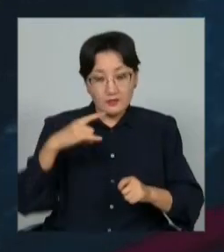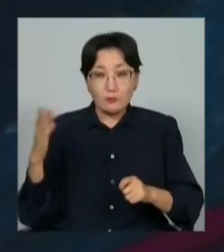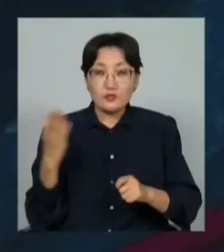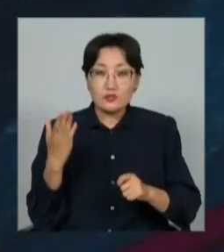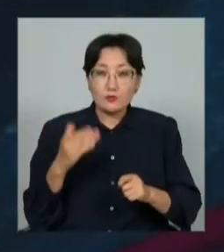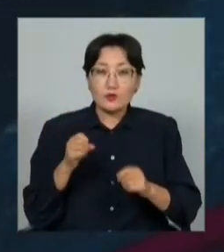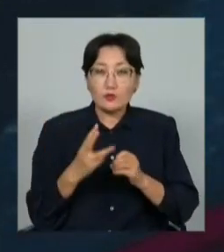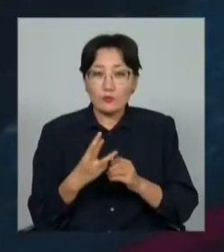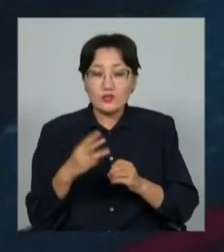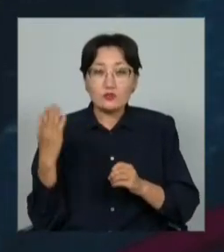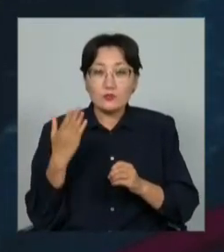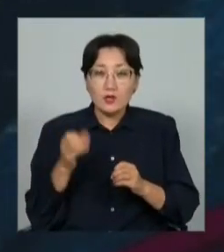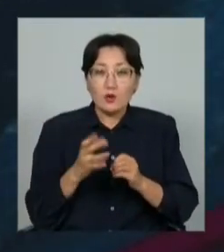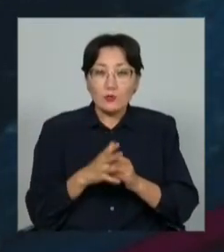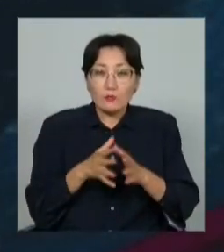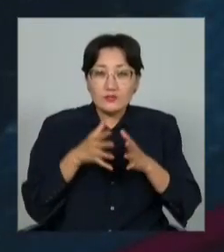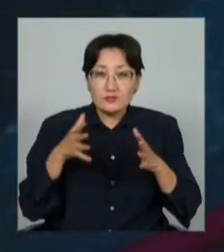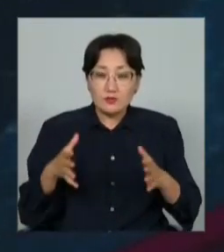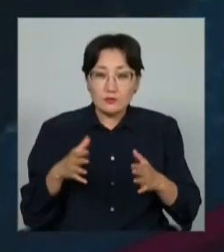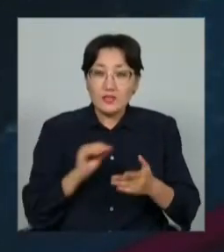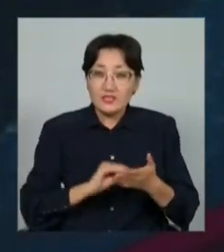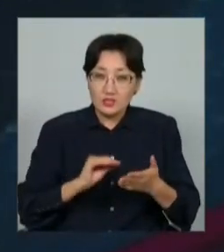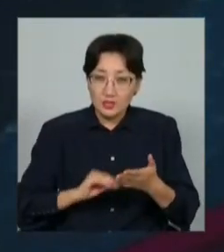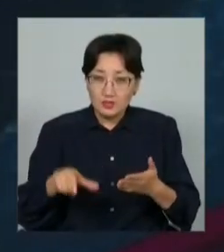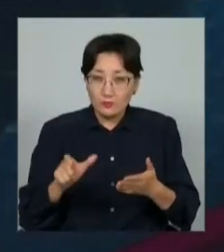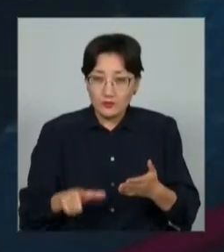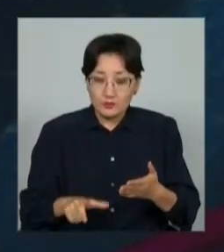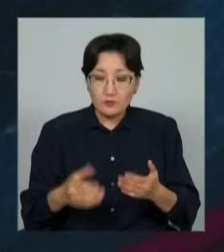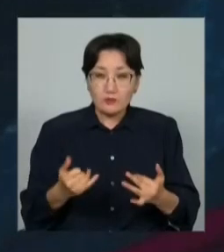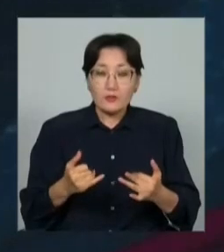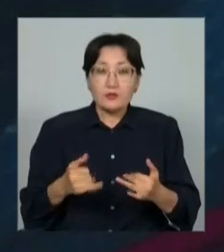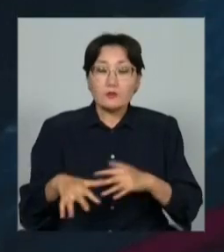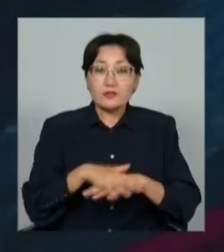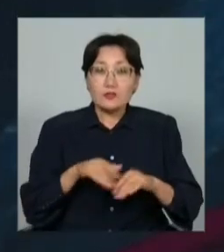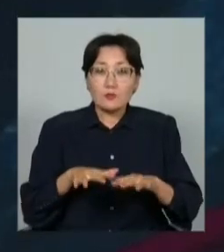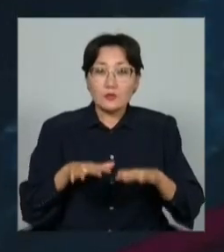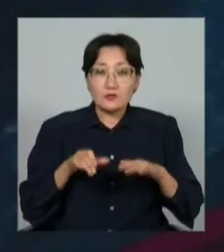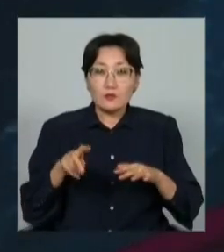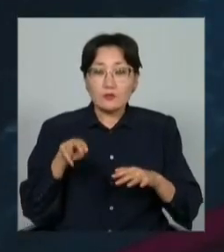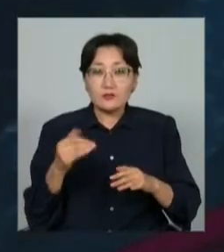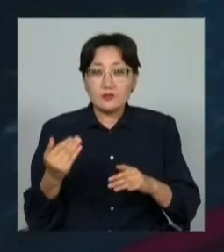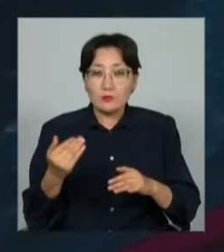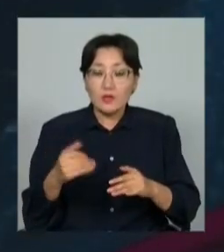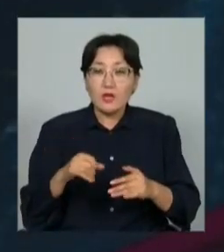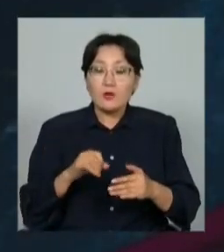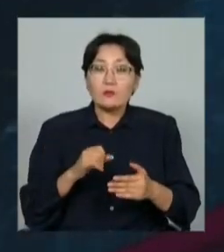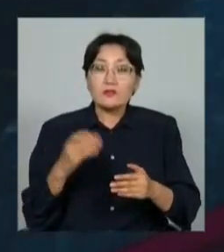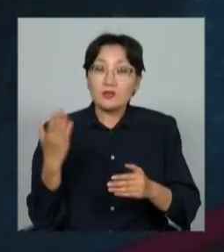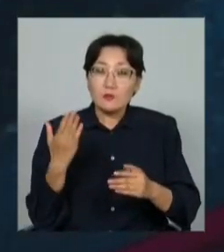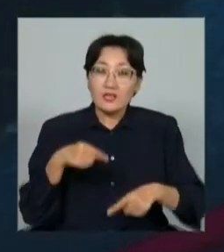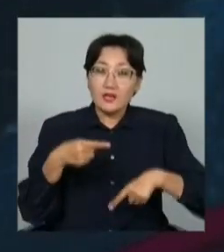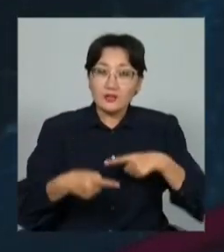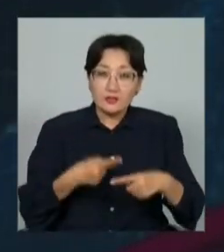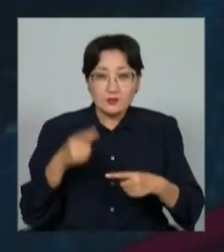кинематографияға 13 туында, 15-тен аса сценарий жазған адам. Ендігіде қалың көрермен Нарымбетовті оның қолтаңбасы қалған